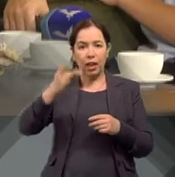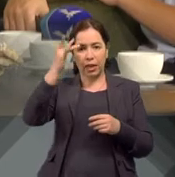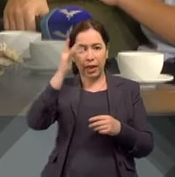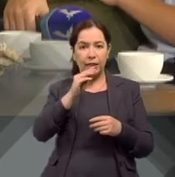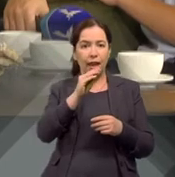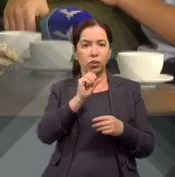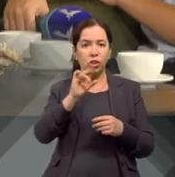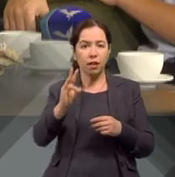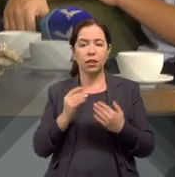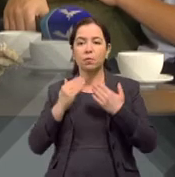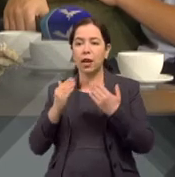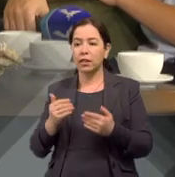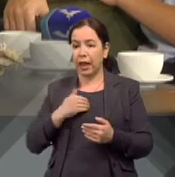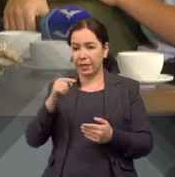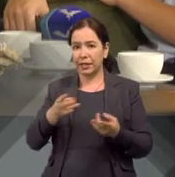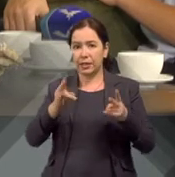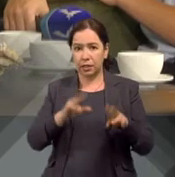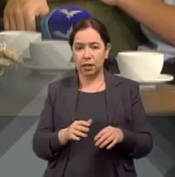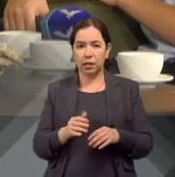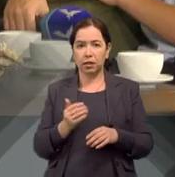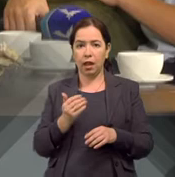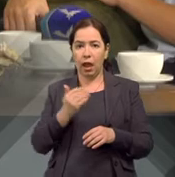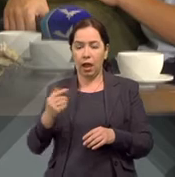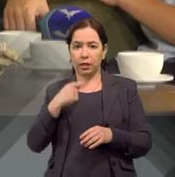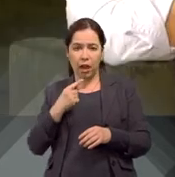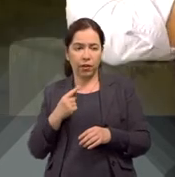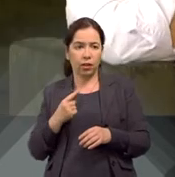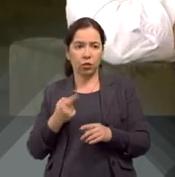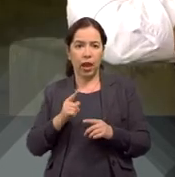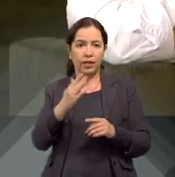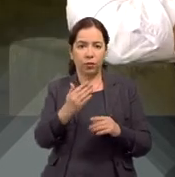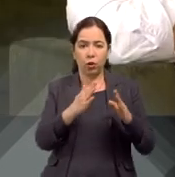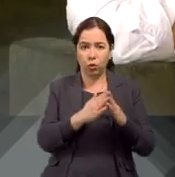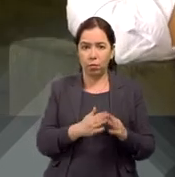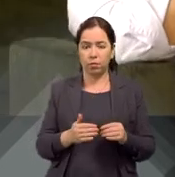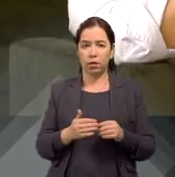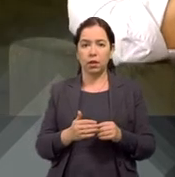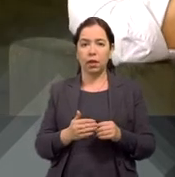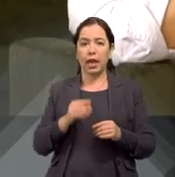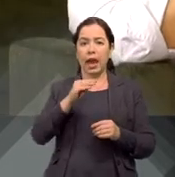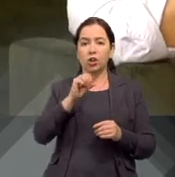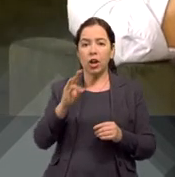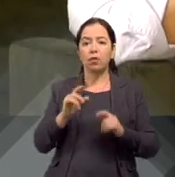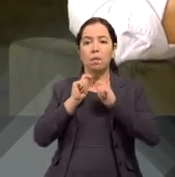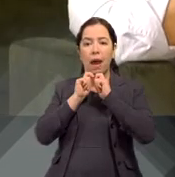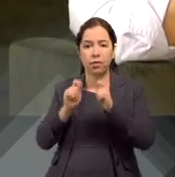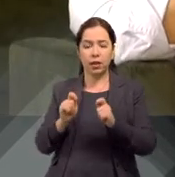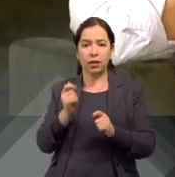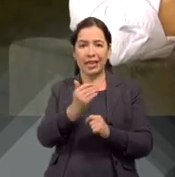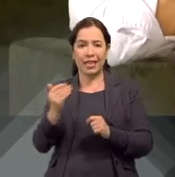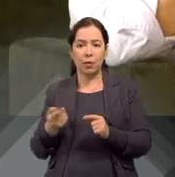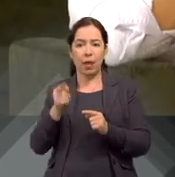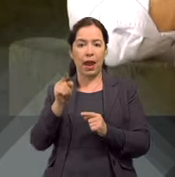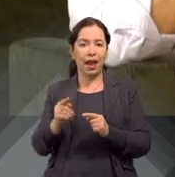доме и основал огромное движение в мире, которое называется «Ларш», «Ковчег», которое состоит из таких домов. Их там, если я не